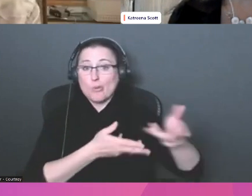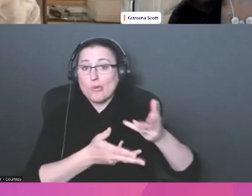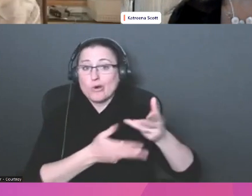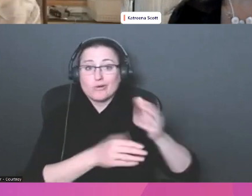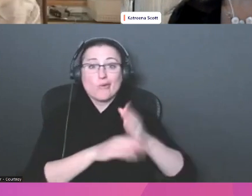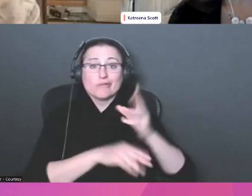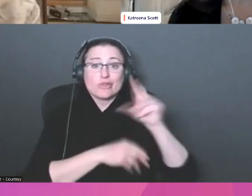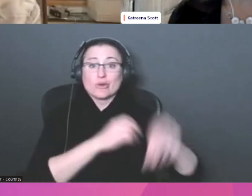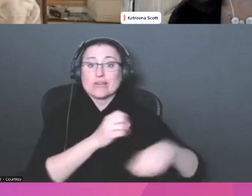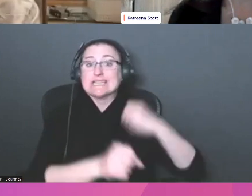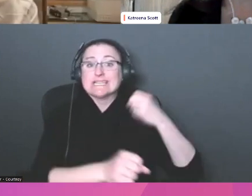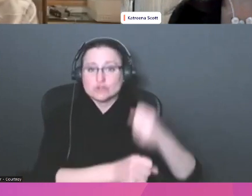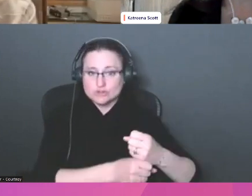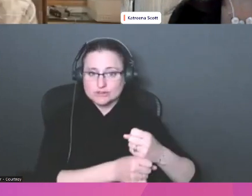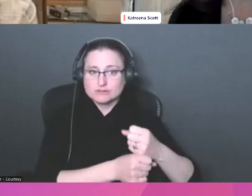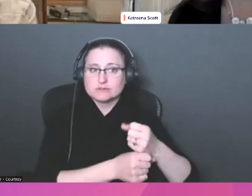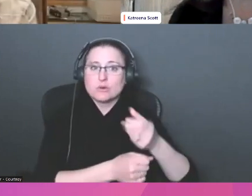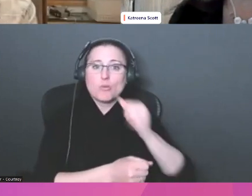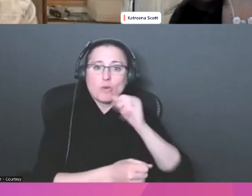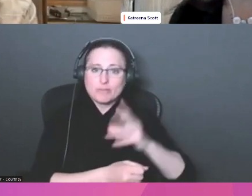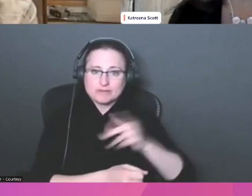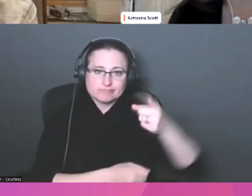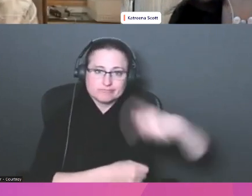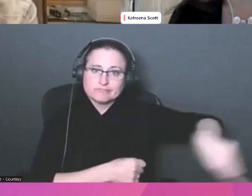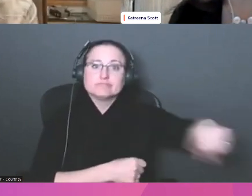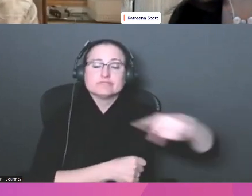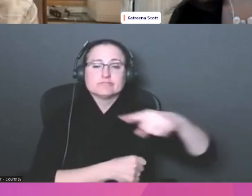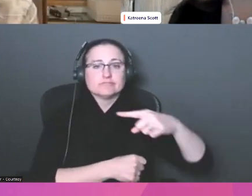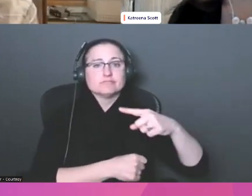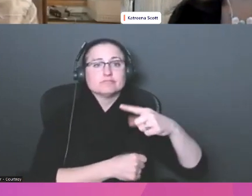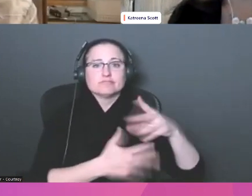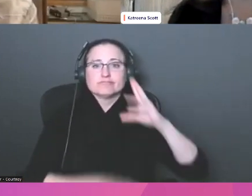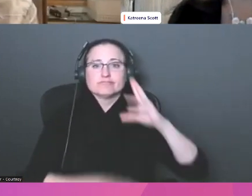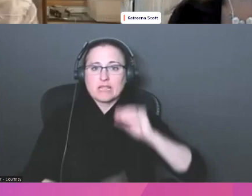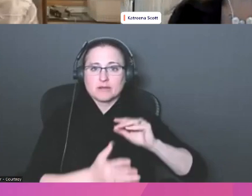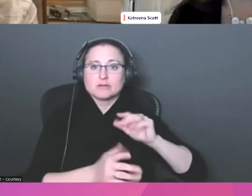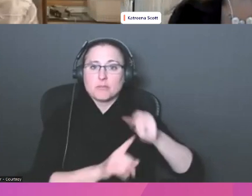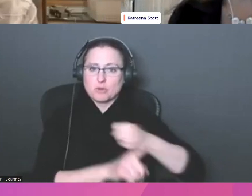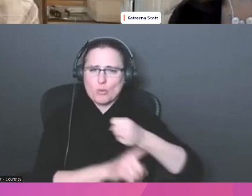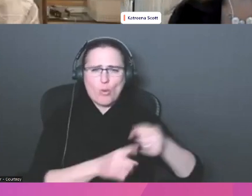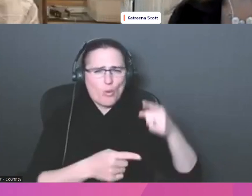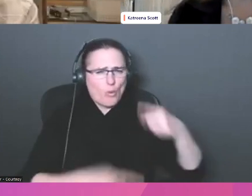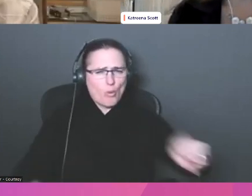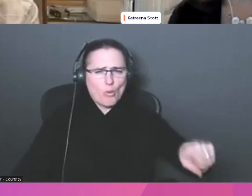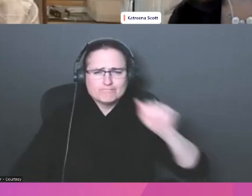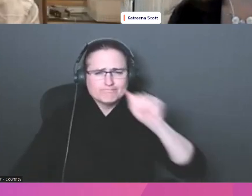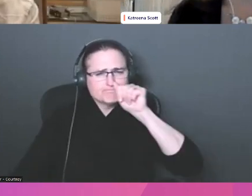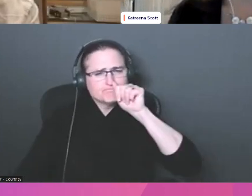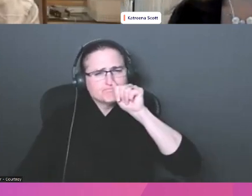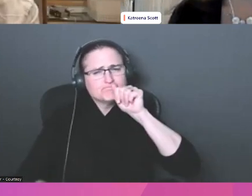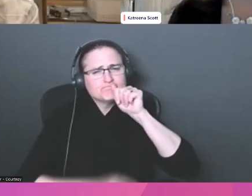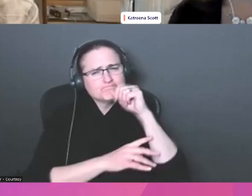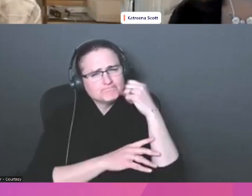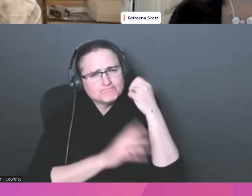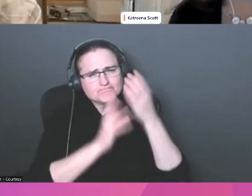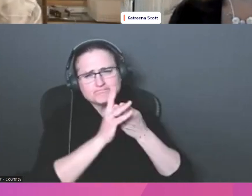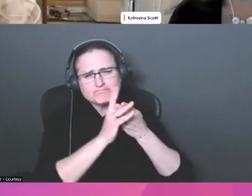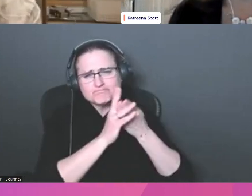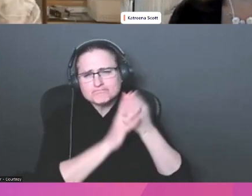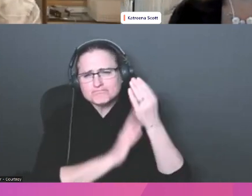maltraitées pendant 30 ans. Beaucoup de ces femmes sont très résilientes. Elles sont très intelligentes aussi.